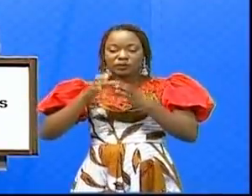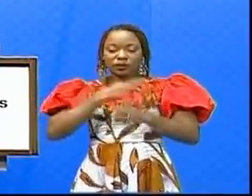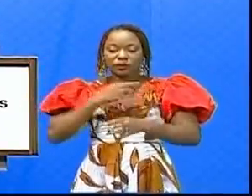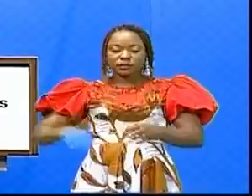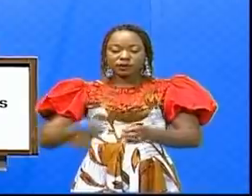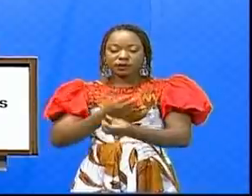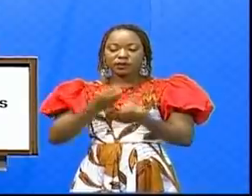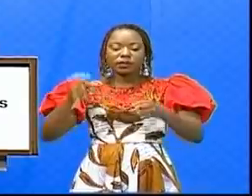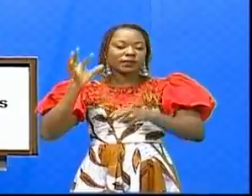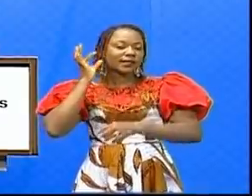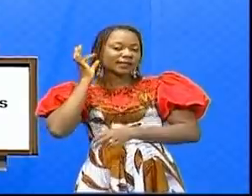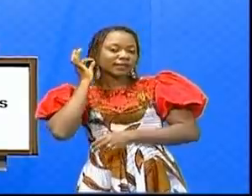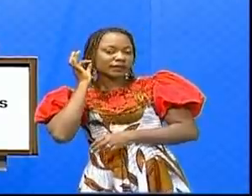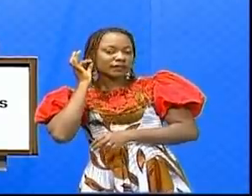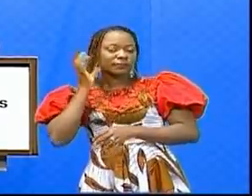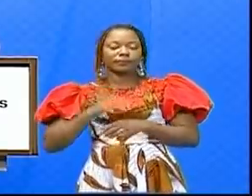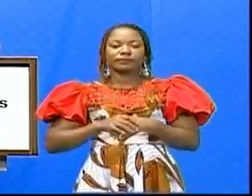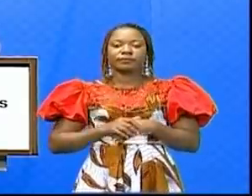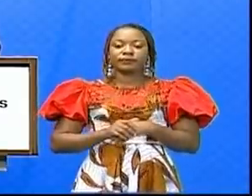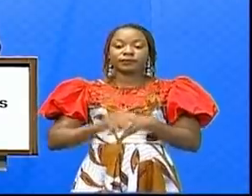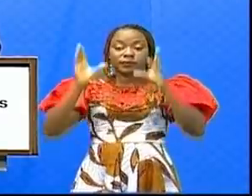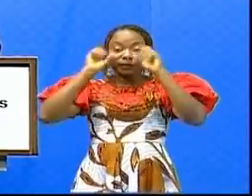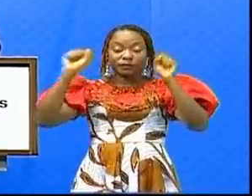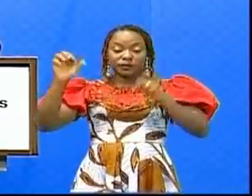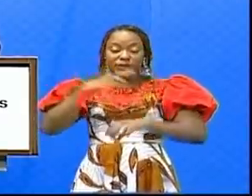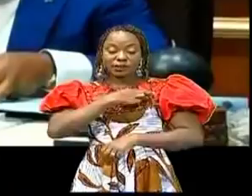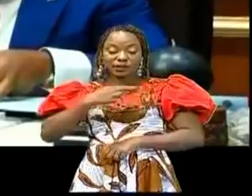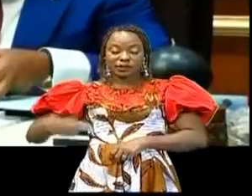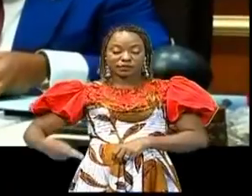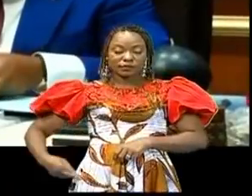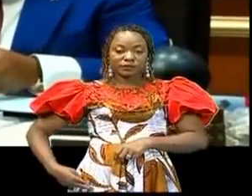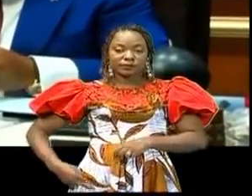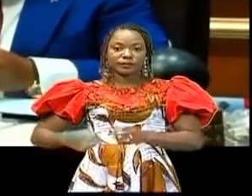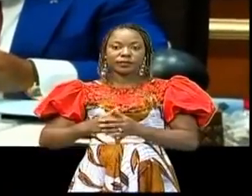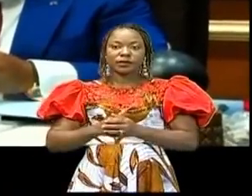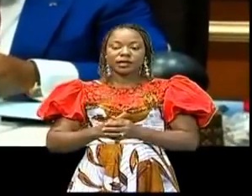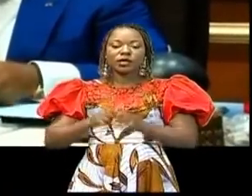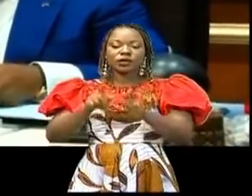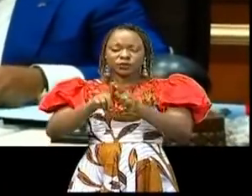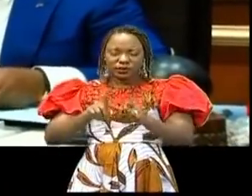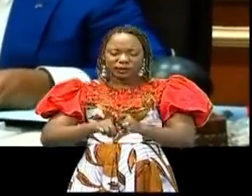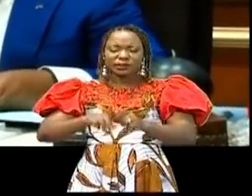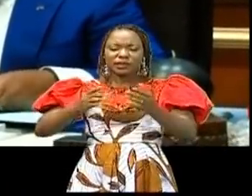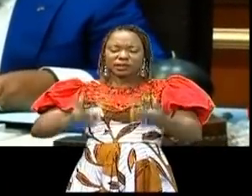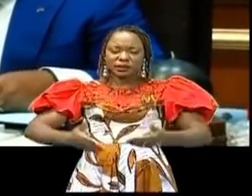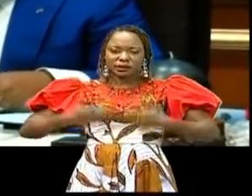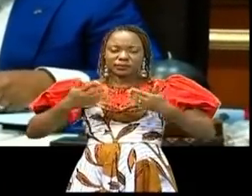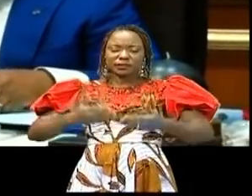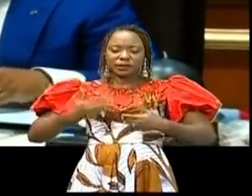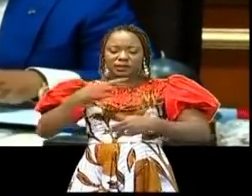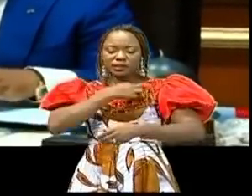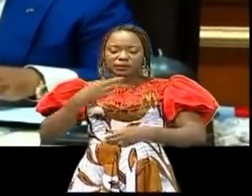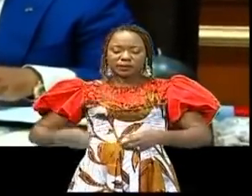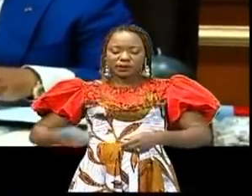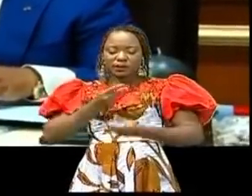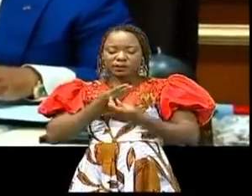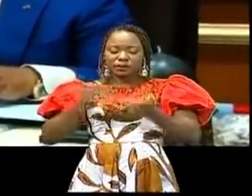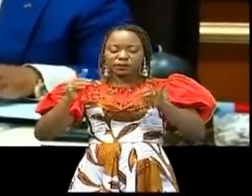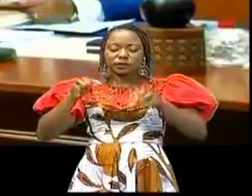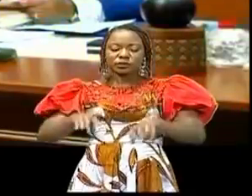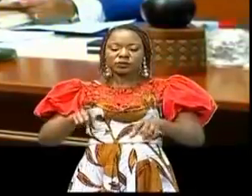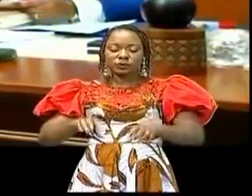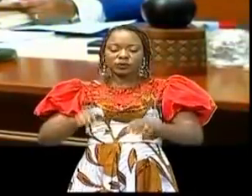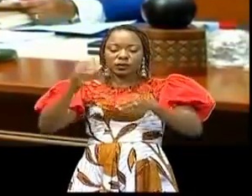du Kenya. Le président de la République a salué l'adhésion de la République démocratique du Congo à la